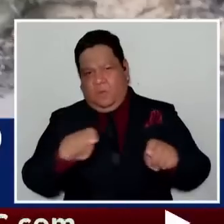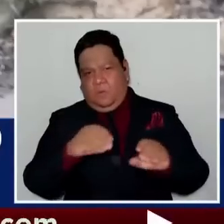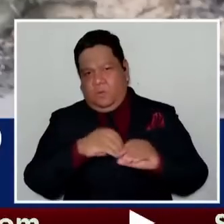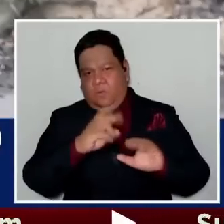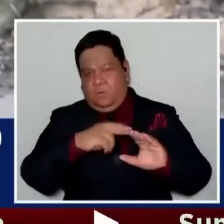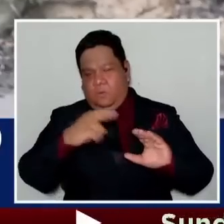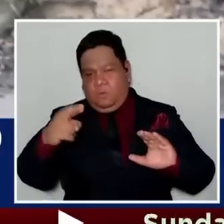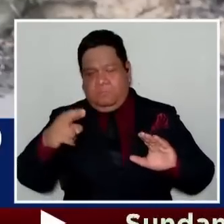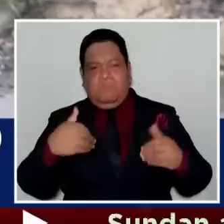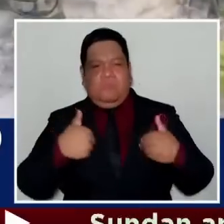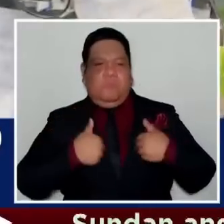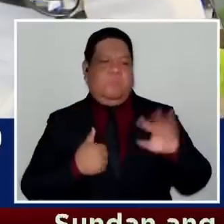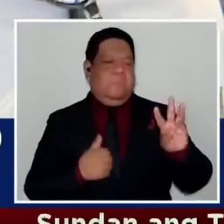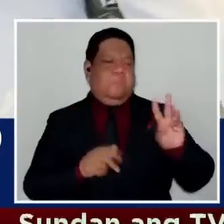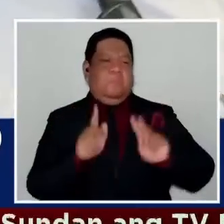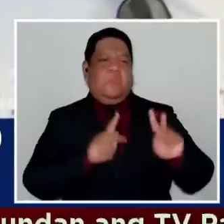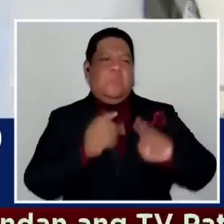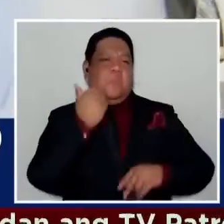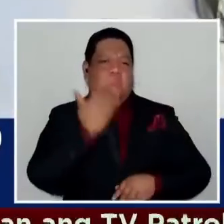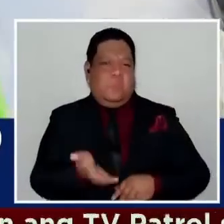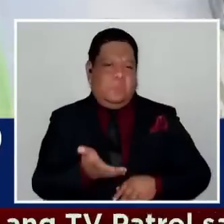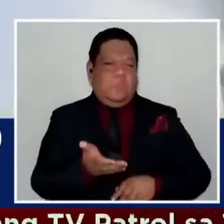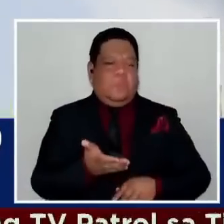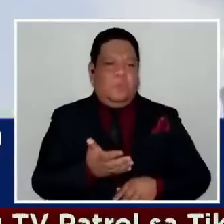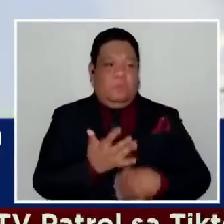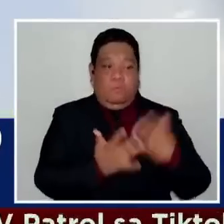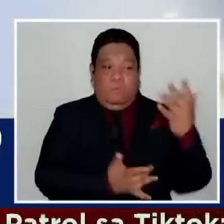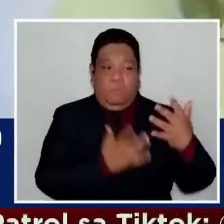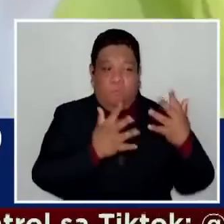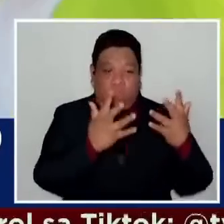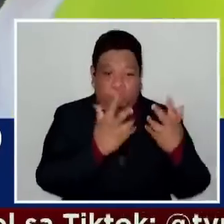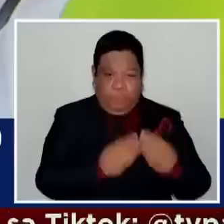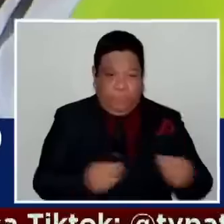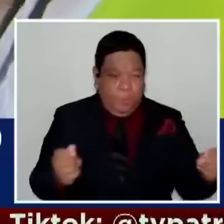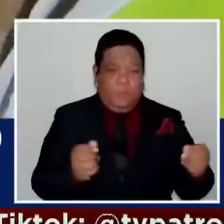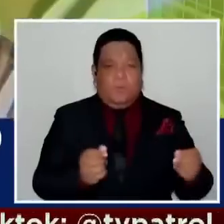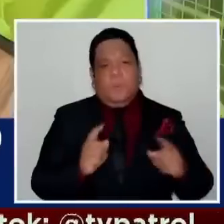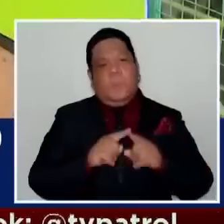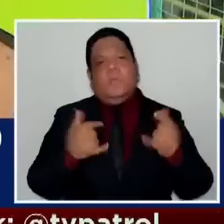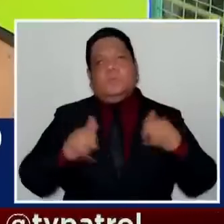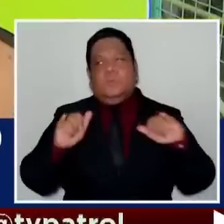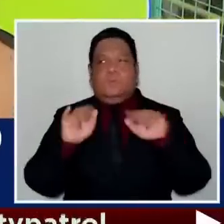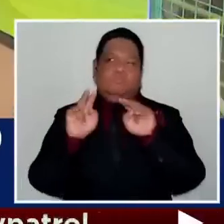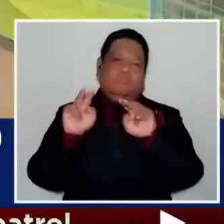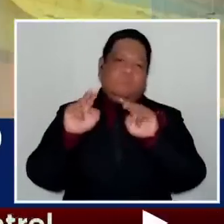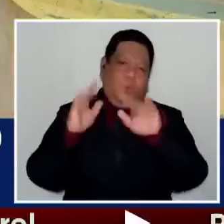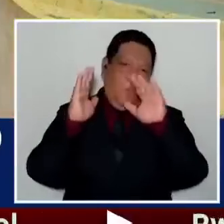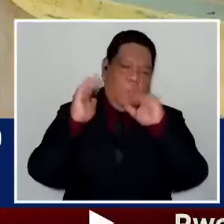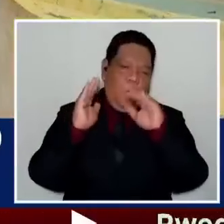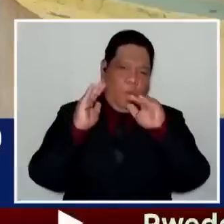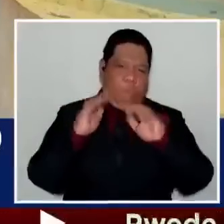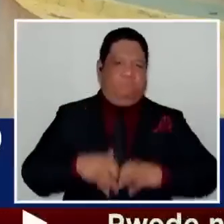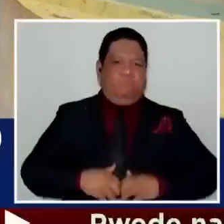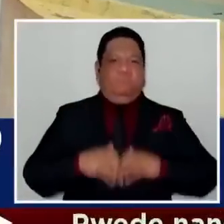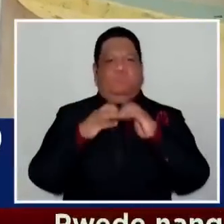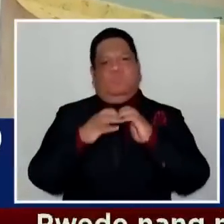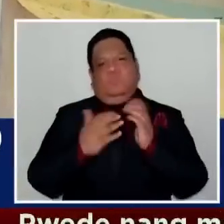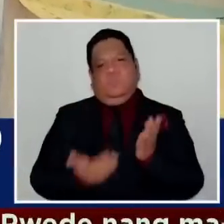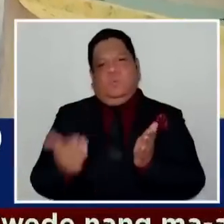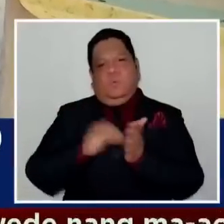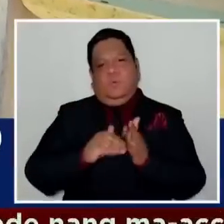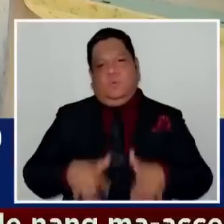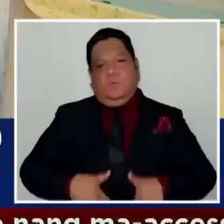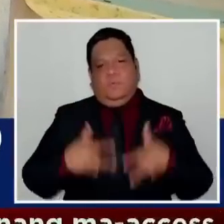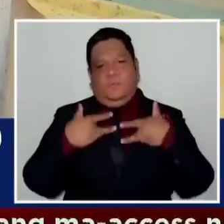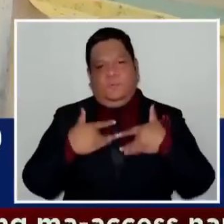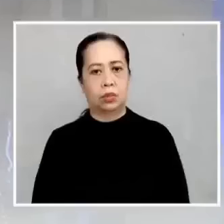Naabuman ang kanilang mga tahanan, buhay na buhay pa rin ang pag-asa nila na maibabangon muli ang kanilang mga